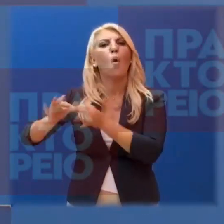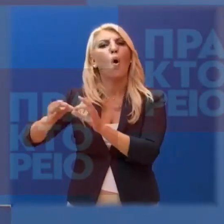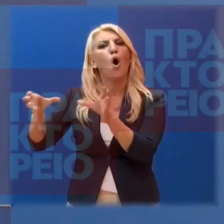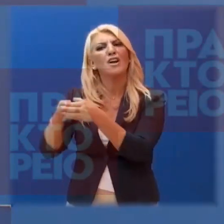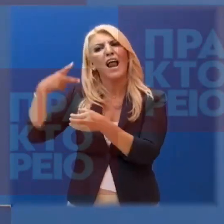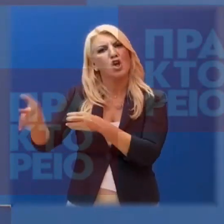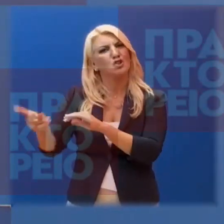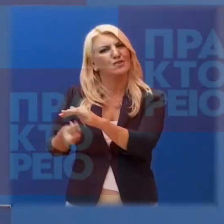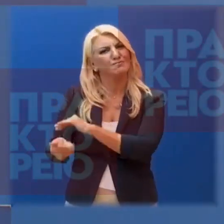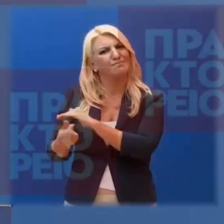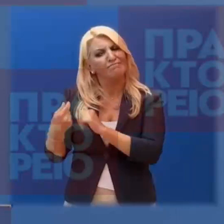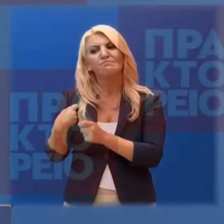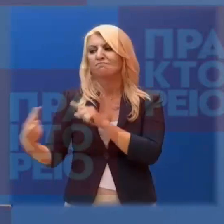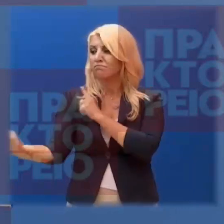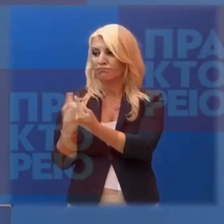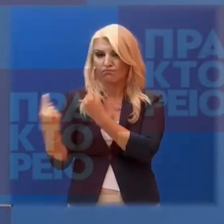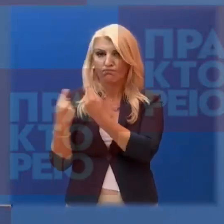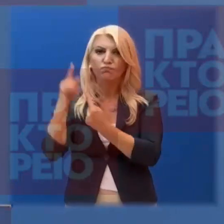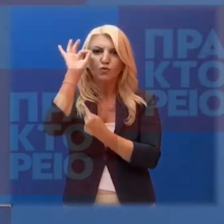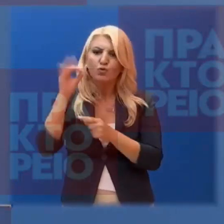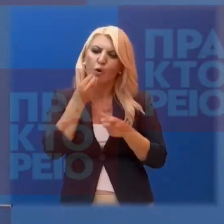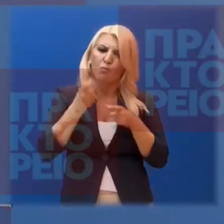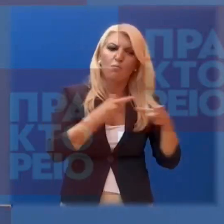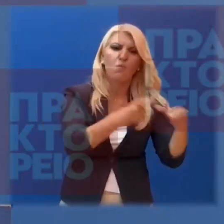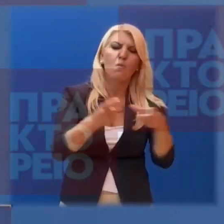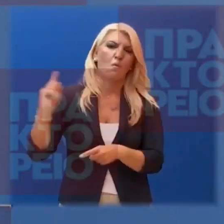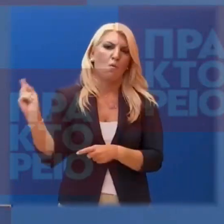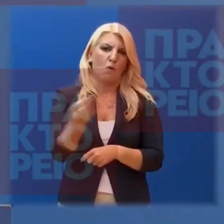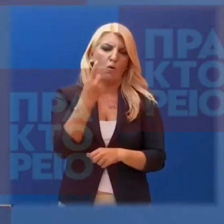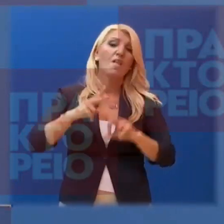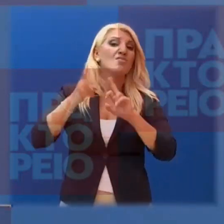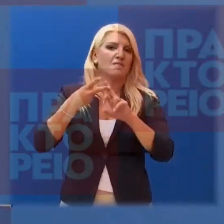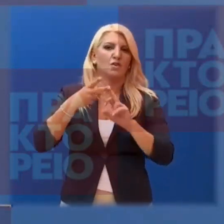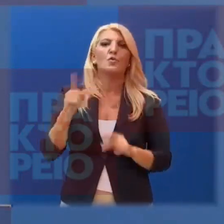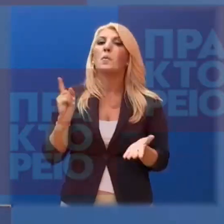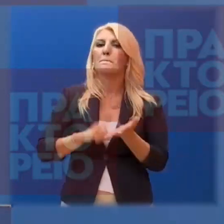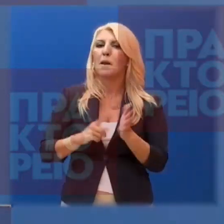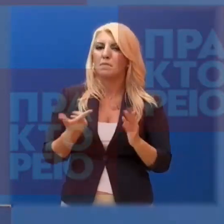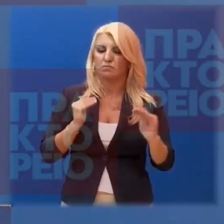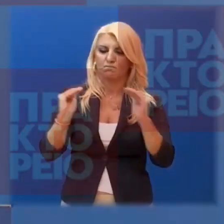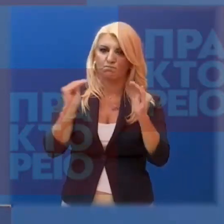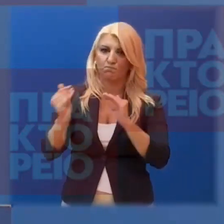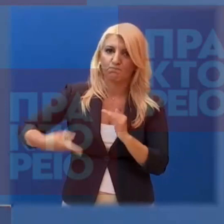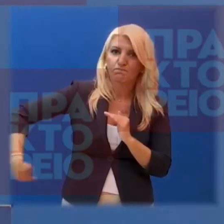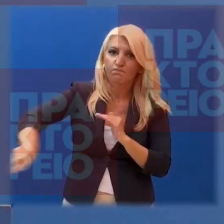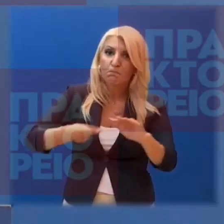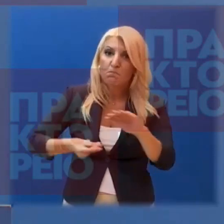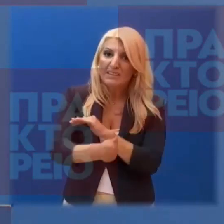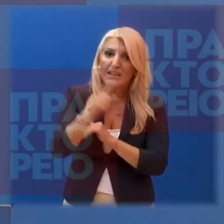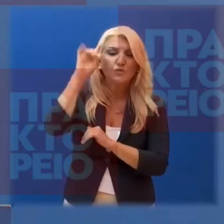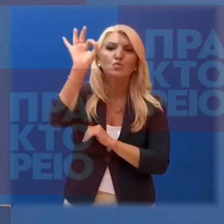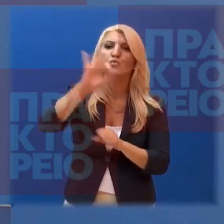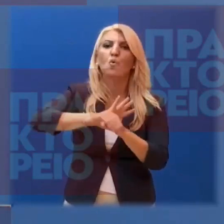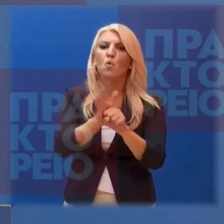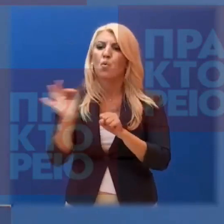προστασία, πρώτα απ' όλα πρέπει να συγκρατηθεί τυχόν διασπορά του κορονοϊού. Για το λόγο αυτό, έχουν ξεκινήσει να γίνονται χιλιάδες